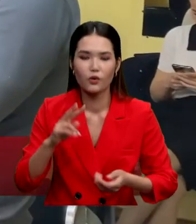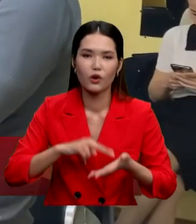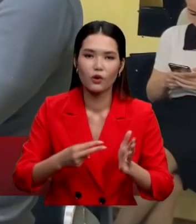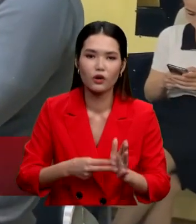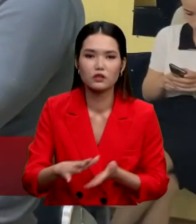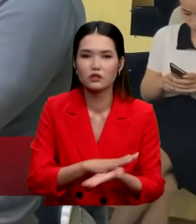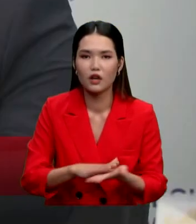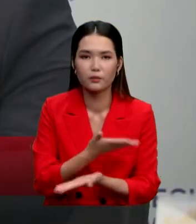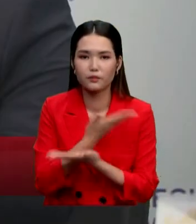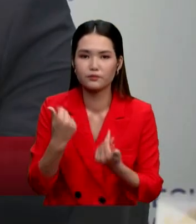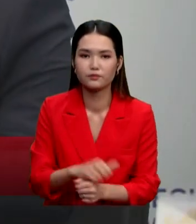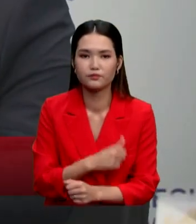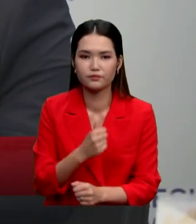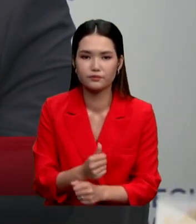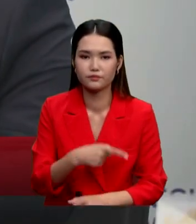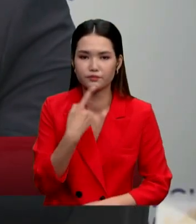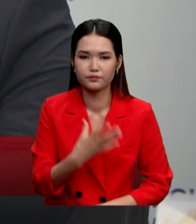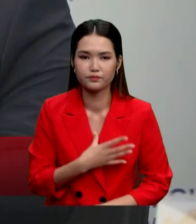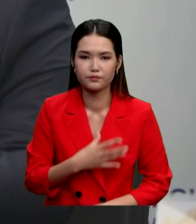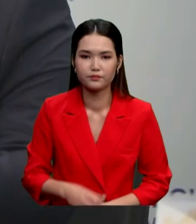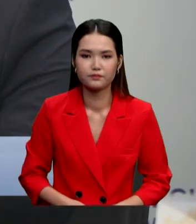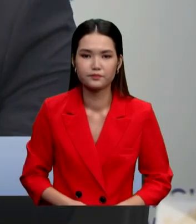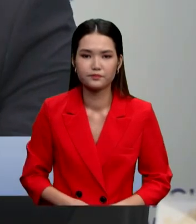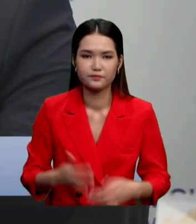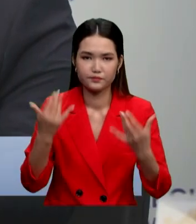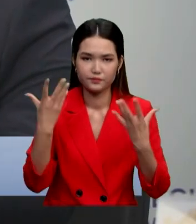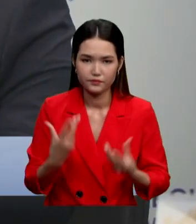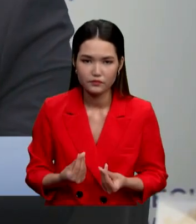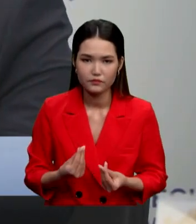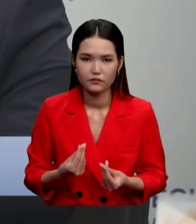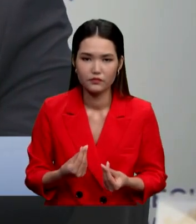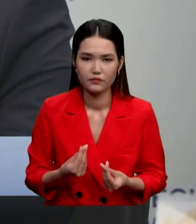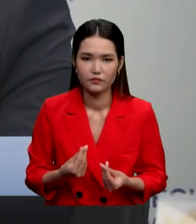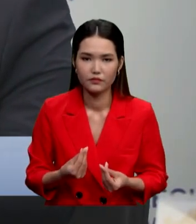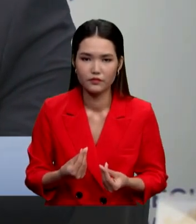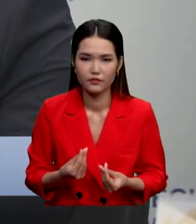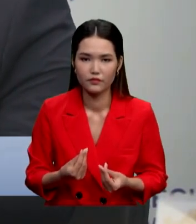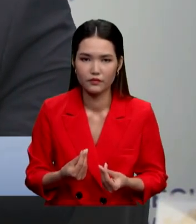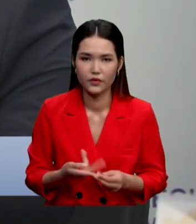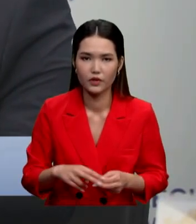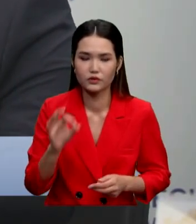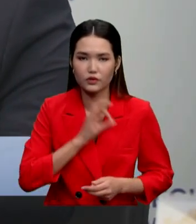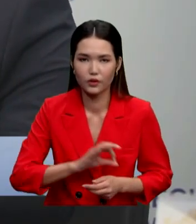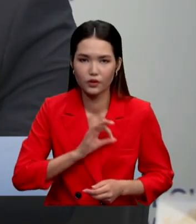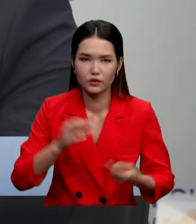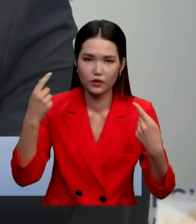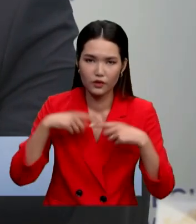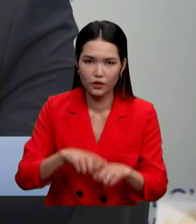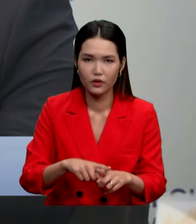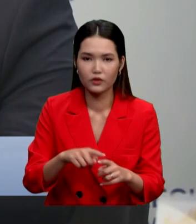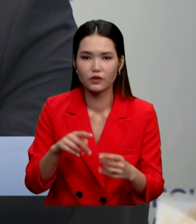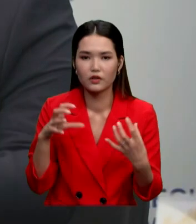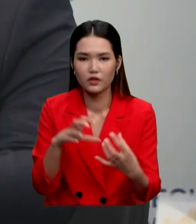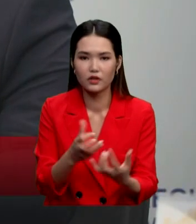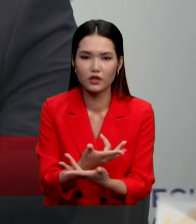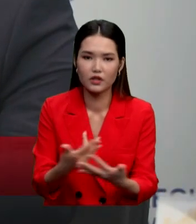амал жоқ дейді. Сулы батпақты жерлерде жүретін жаңа тайыз суда жүретін техникаларды барлығын сұрап отырмыз